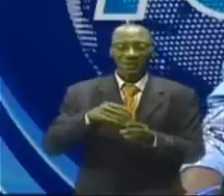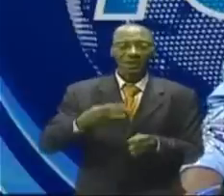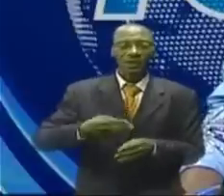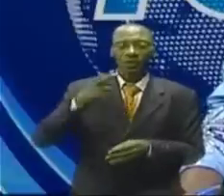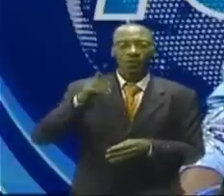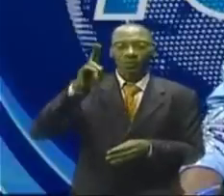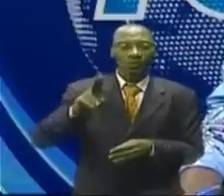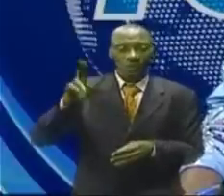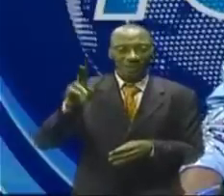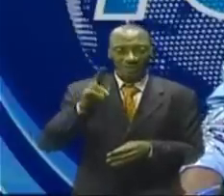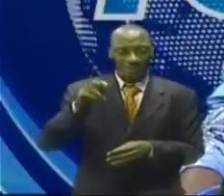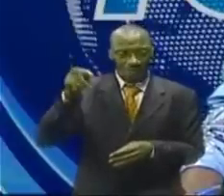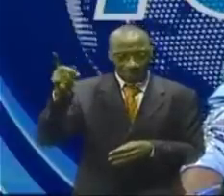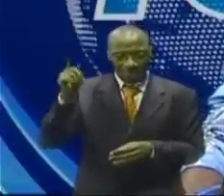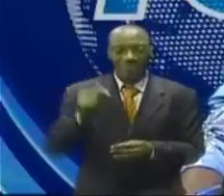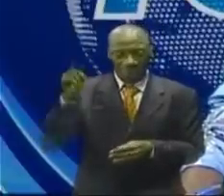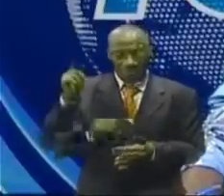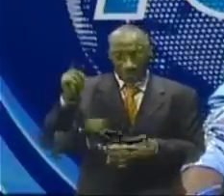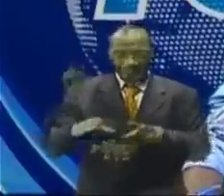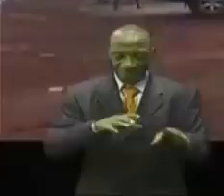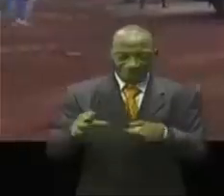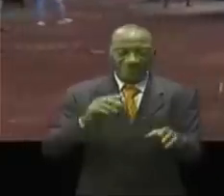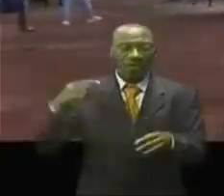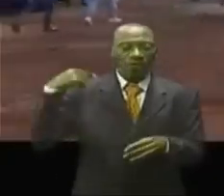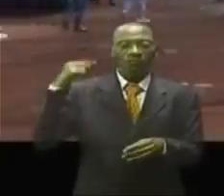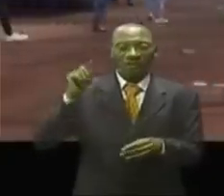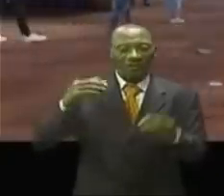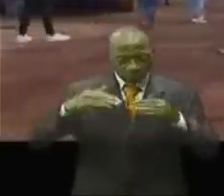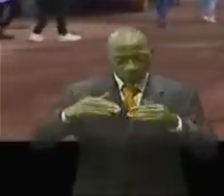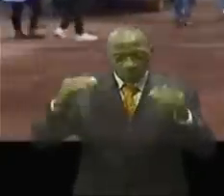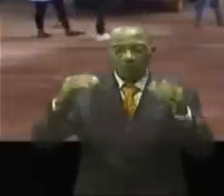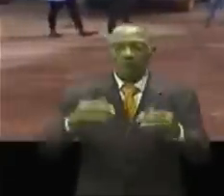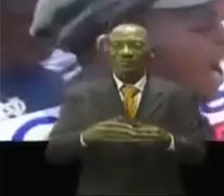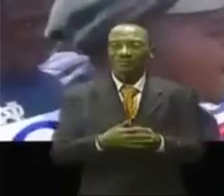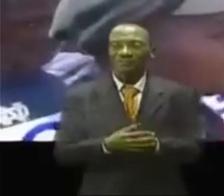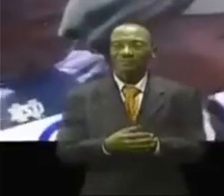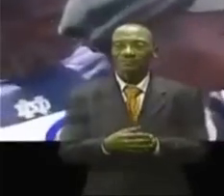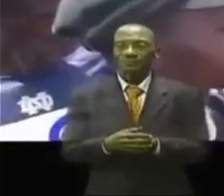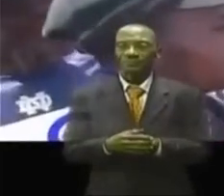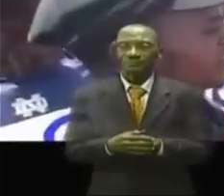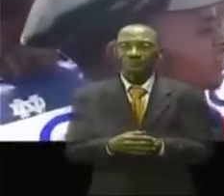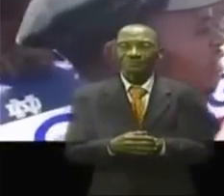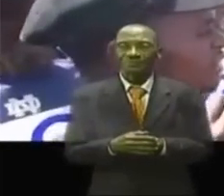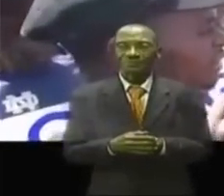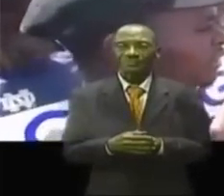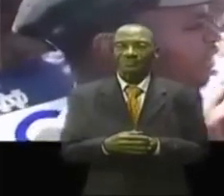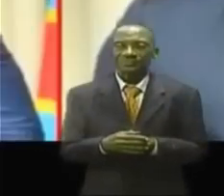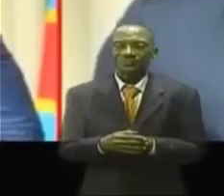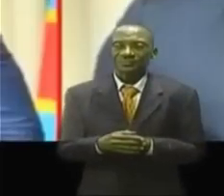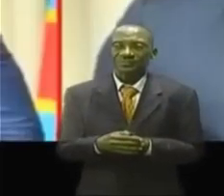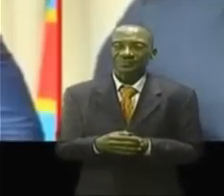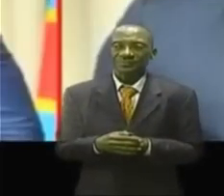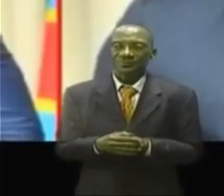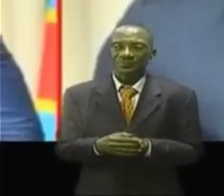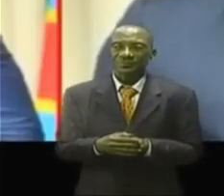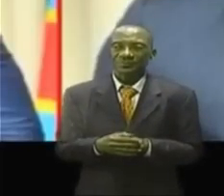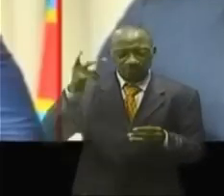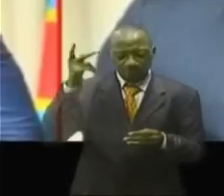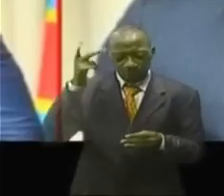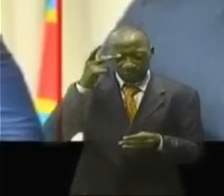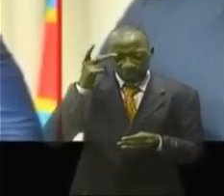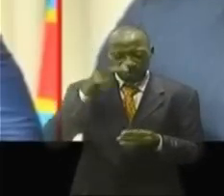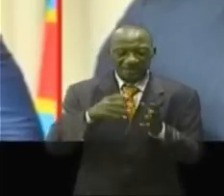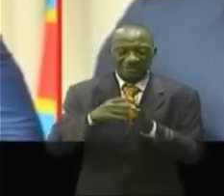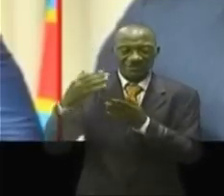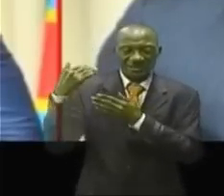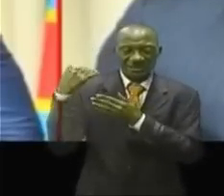à la cérémonie. C'est reparti avec Damas. Congo Espoir, ce parti des masses, cher à José Kabangou,